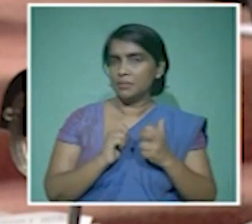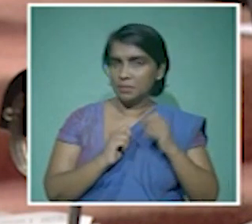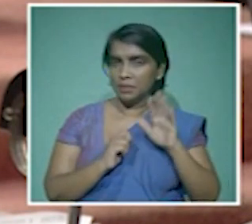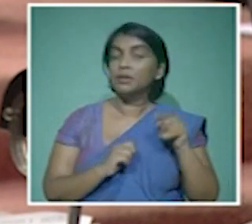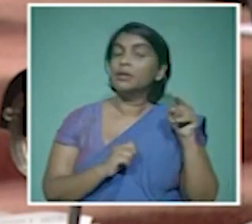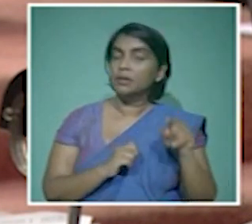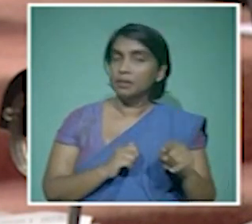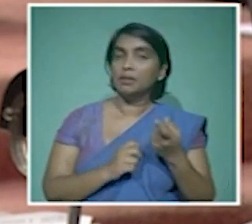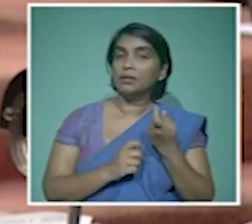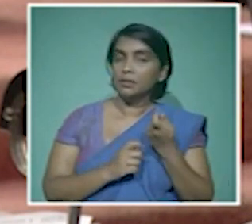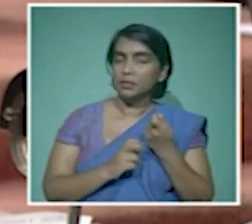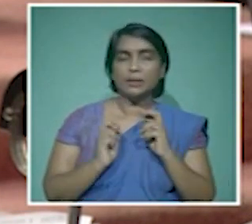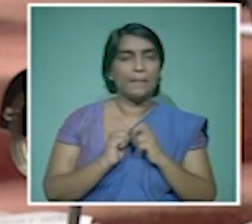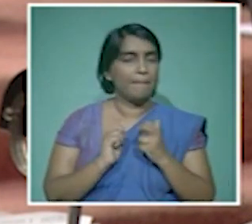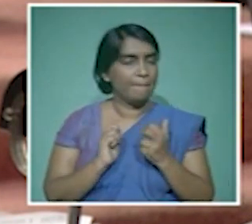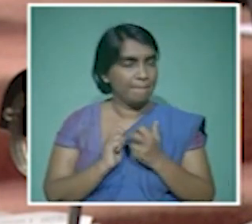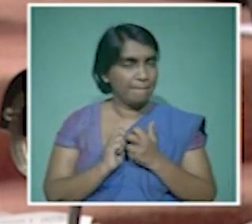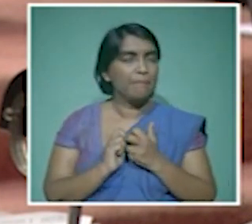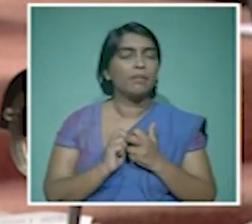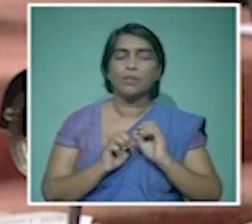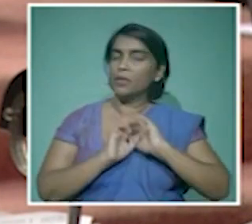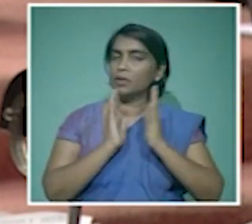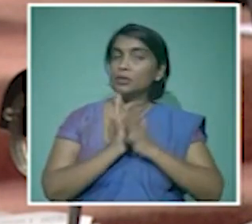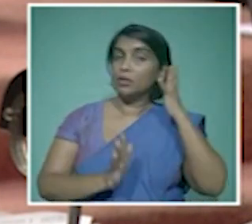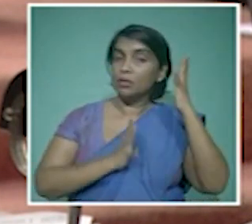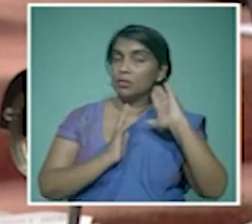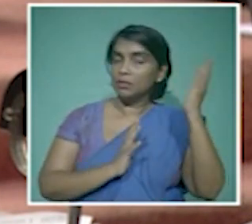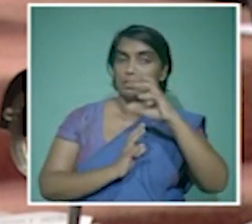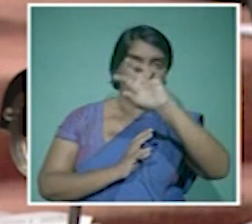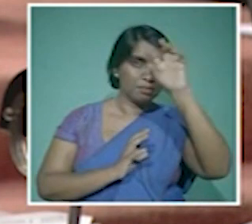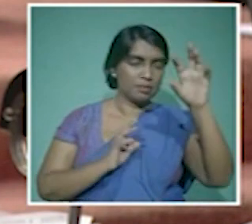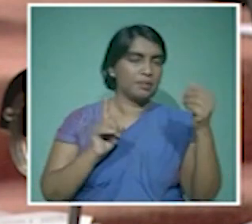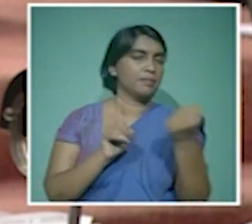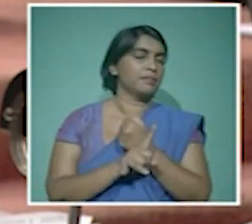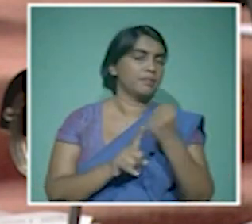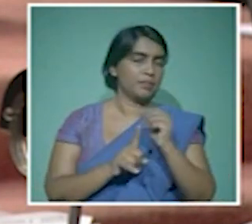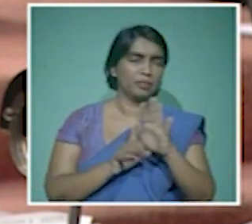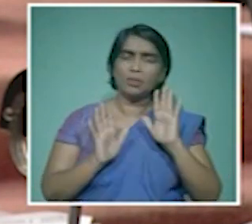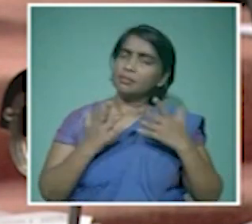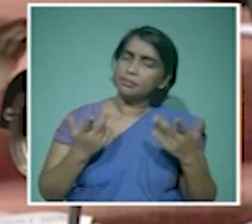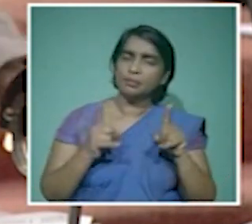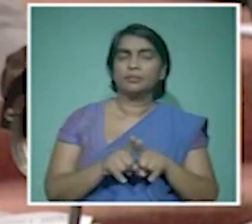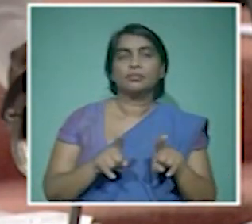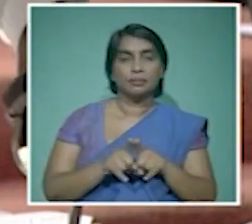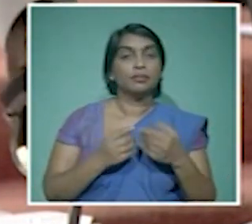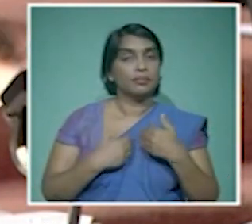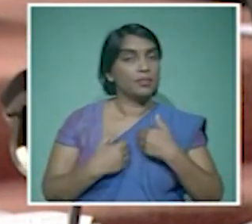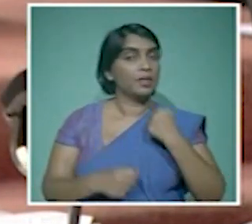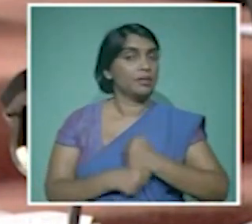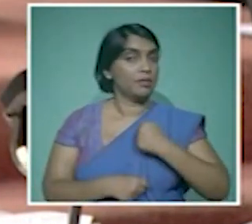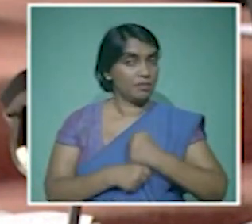பொருளாதார பிரச்சனைகள் உலகம் முழுவதையும் பாதித்து கொண்டிருக்கின்றது, அதையும் நாங்கள் மறுப்பதற்கு இல்லை. இருந்தாலும் அரசாங்கத்தை பொறுத்தமட்டில்